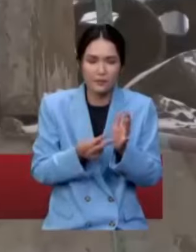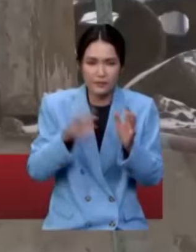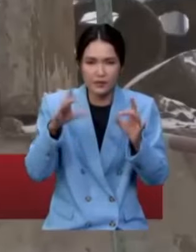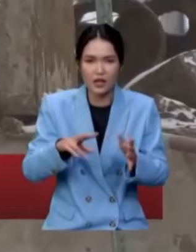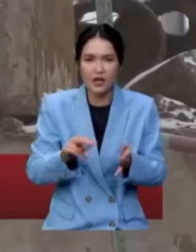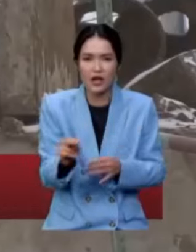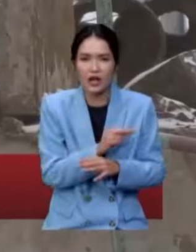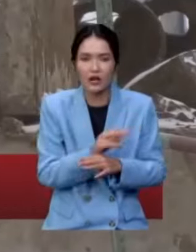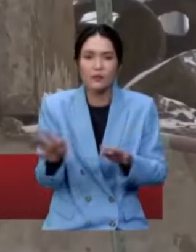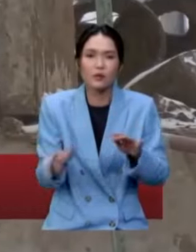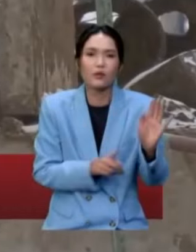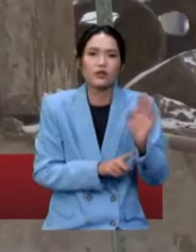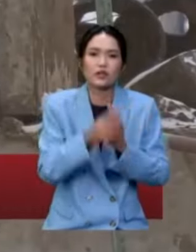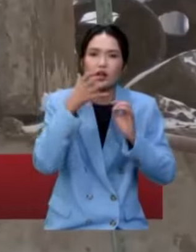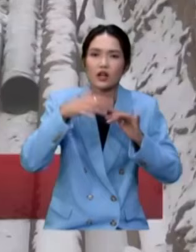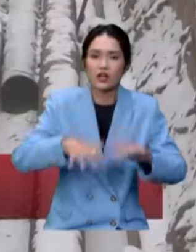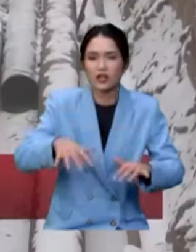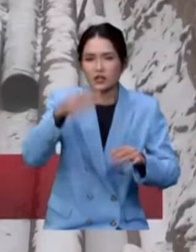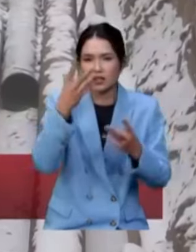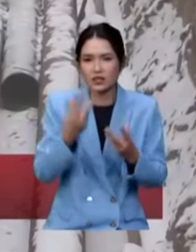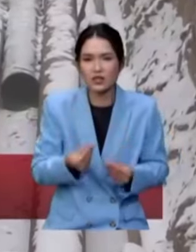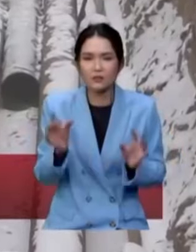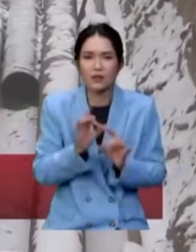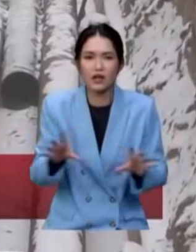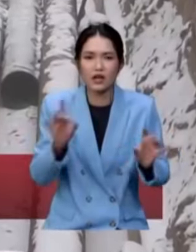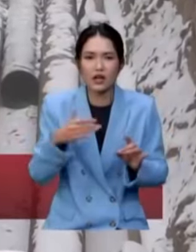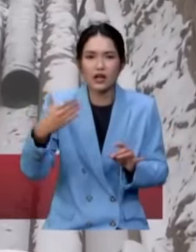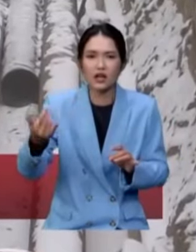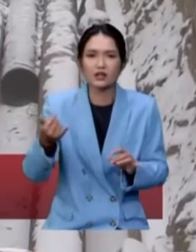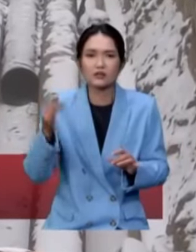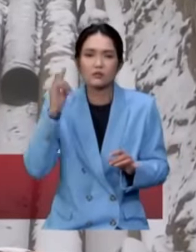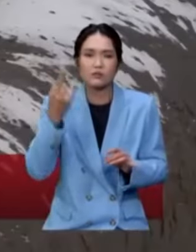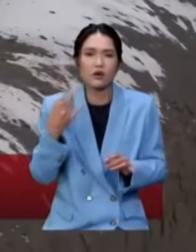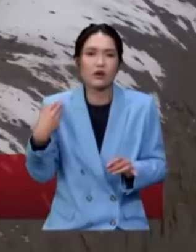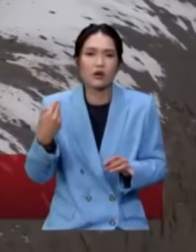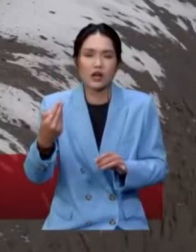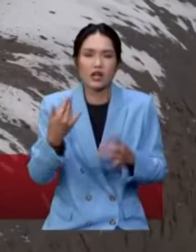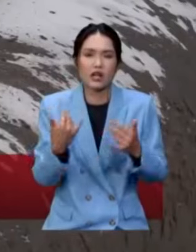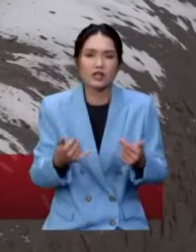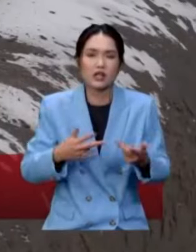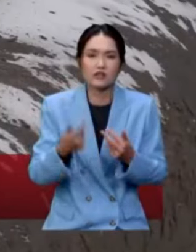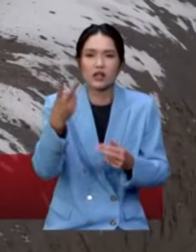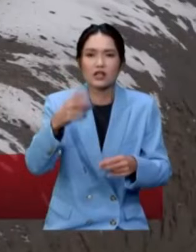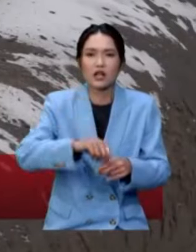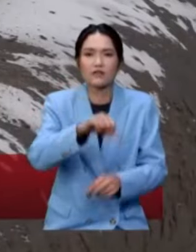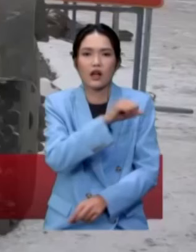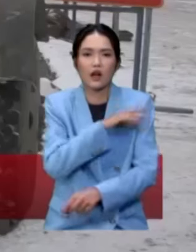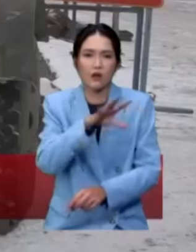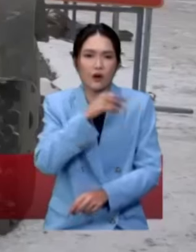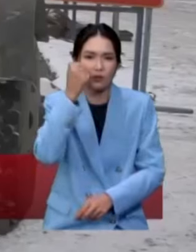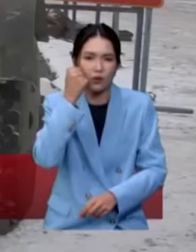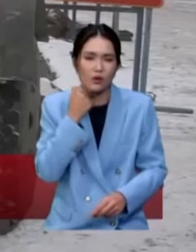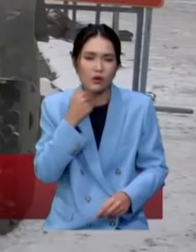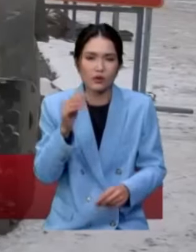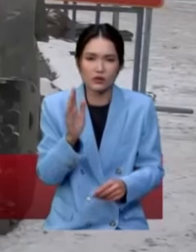уже после начала отопительного сезона, рассказали нам в ООО «Павлодарэнерго». Сейчас будут заменены 200 метров, они изношены больше